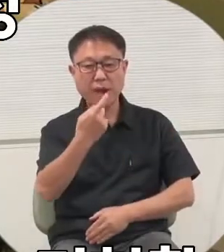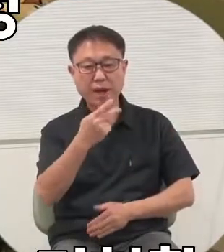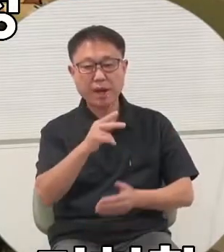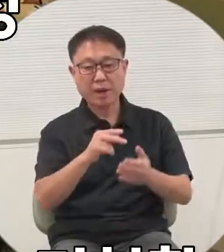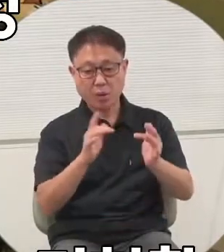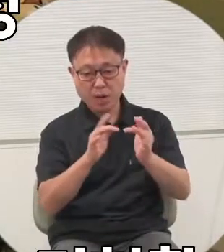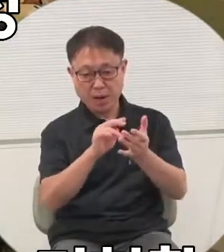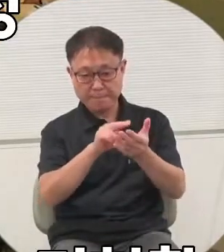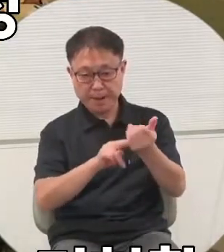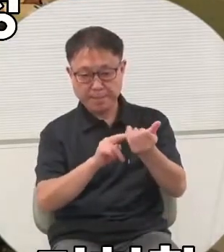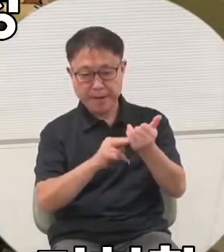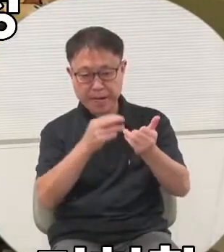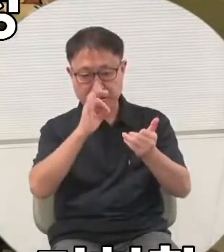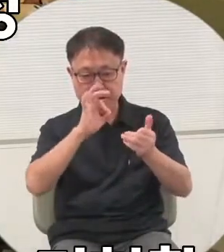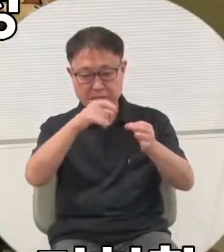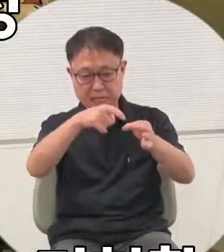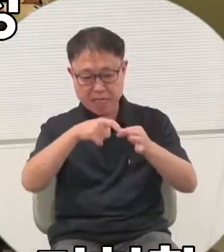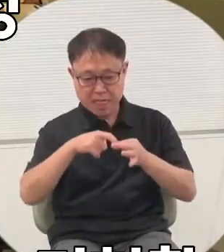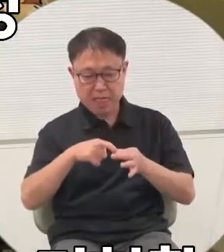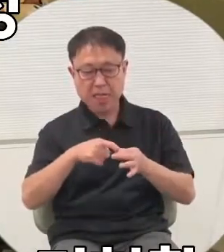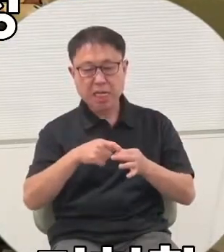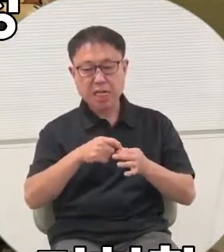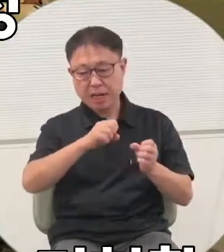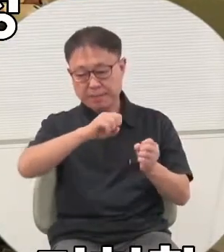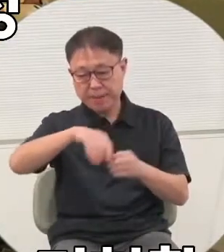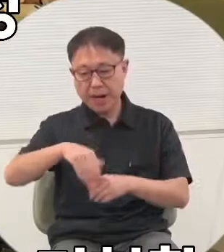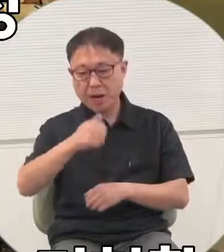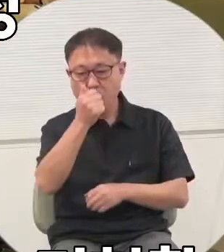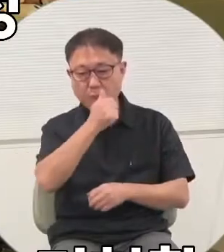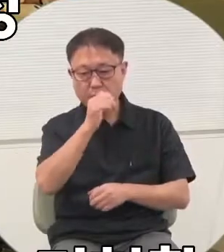수익금은 구조되어 치료받고 있는 길냥이들의 치료비와